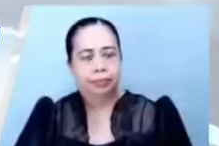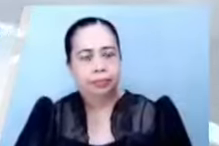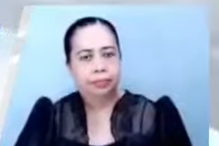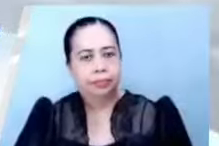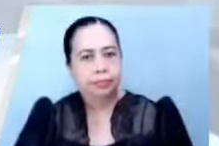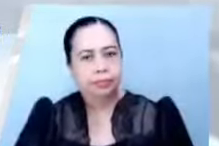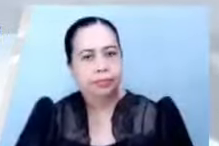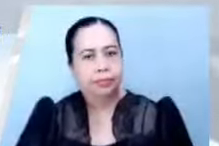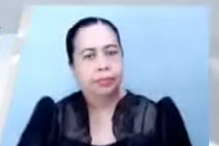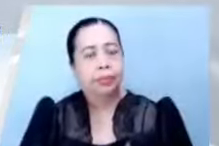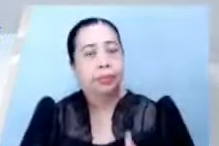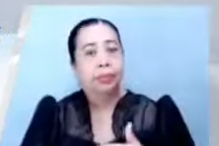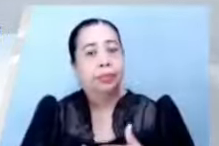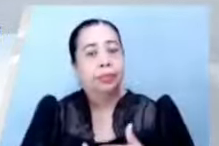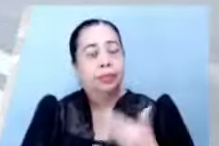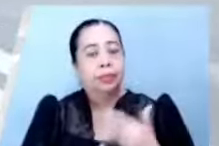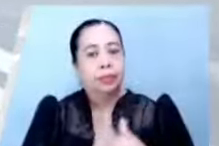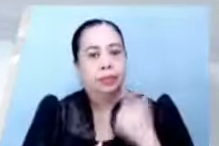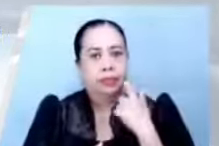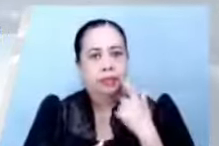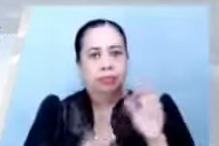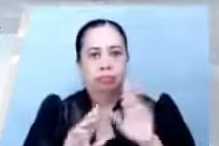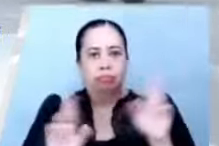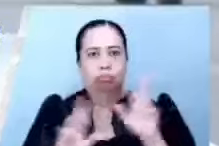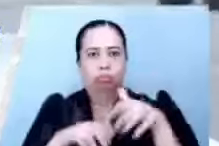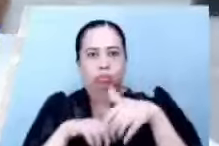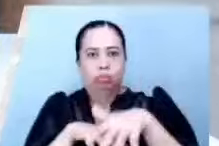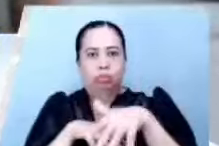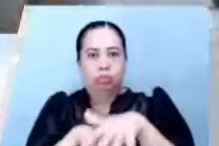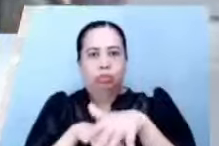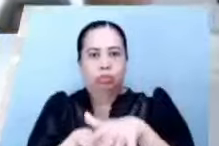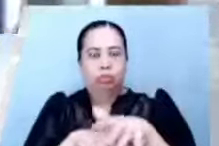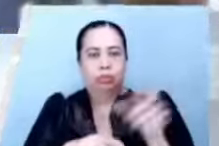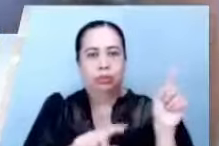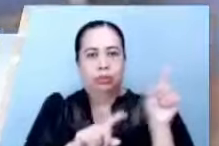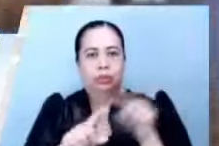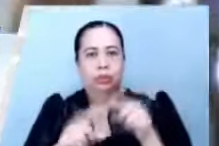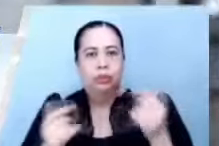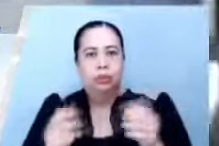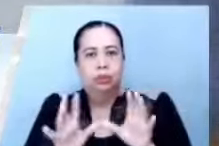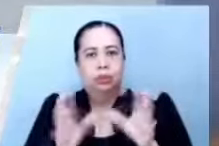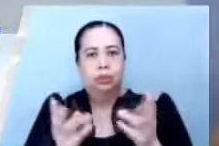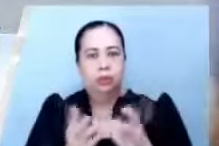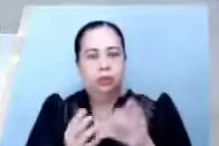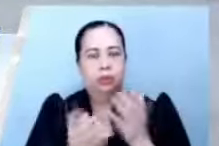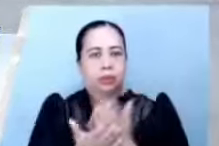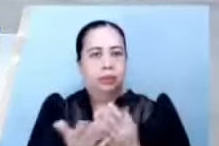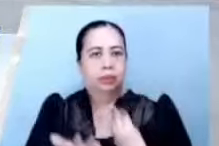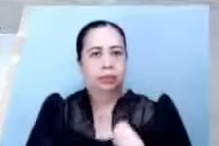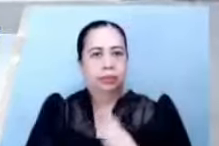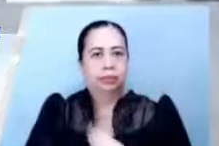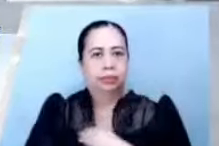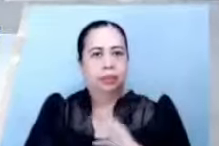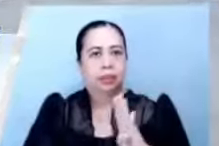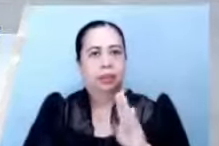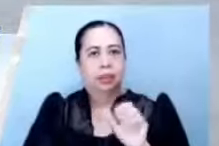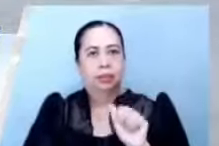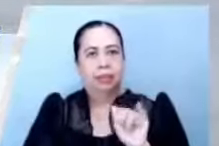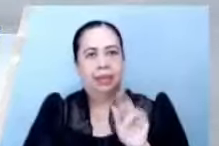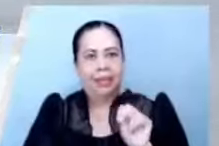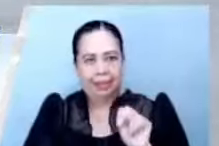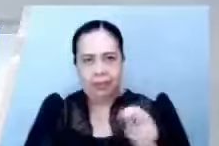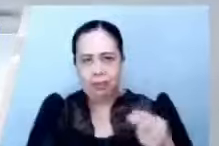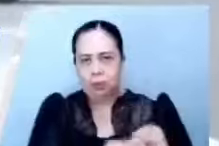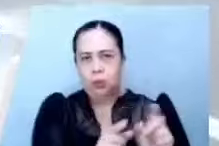Samantala, Susan, ayan, nagmamarcha na patungo dito sa era na ito ng Commonwealth Avenue, yung ilang miyembro ng Bayan Southern Tagalog na magsasagawa na